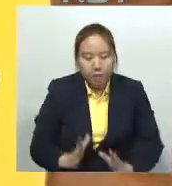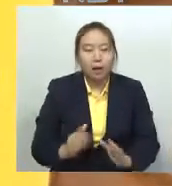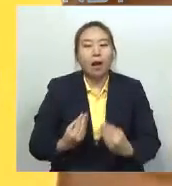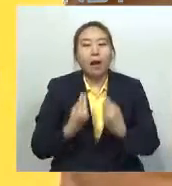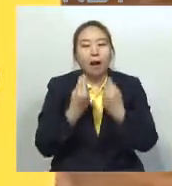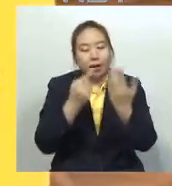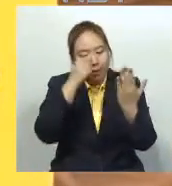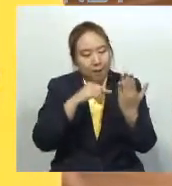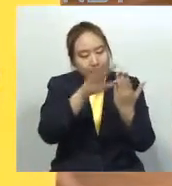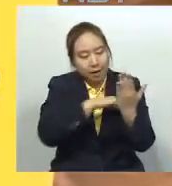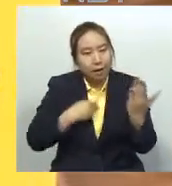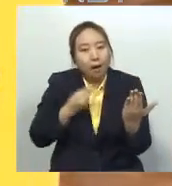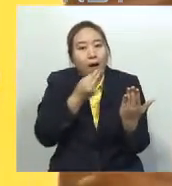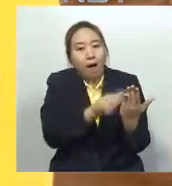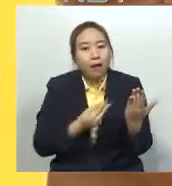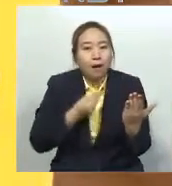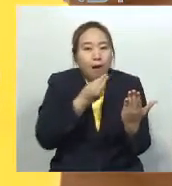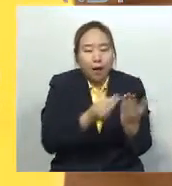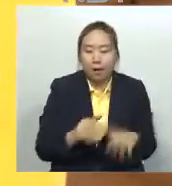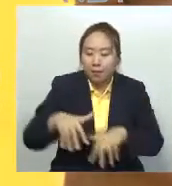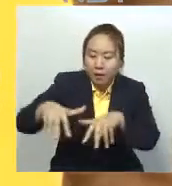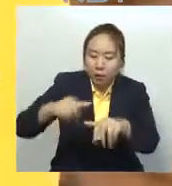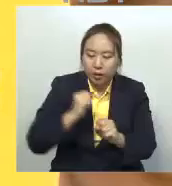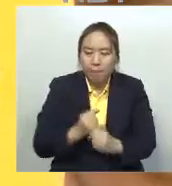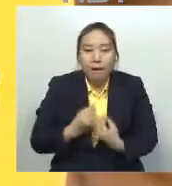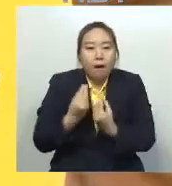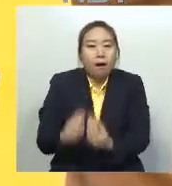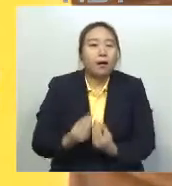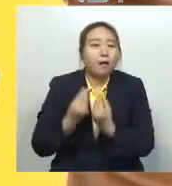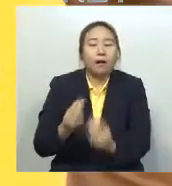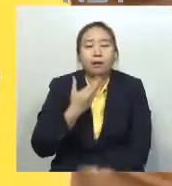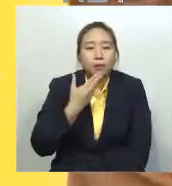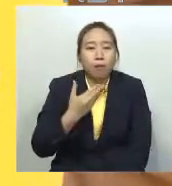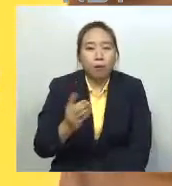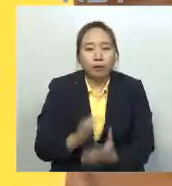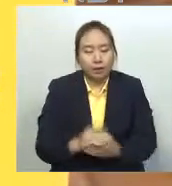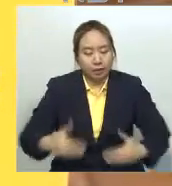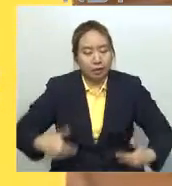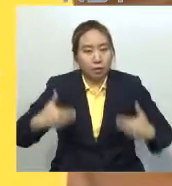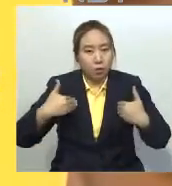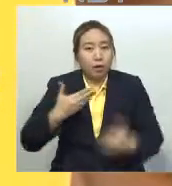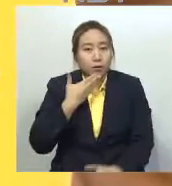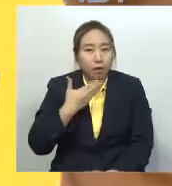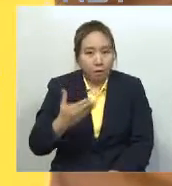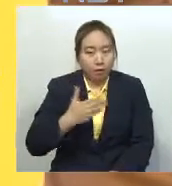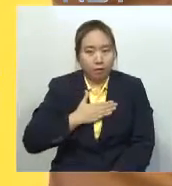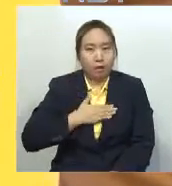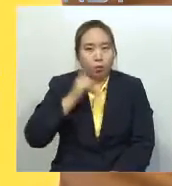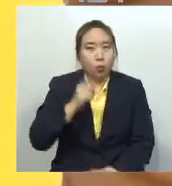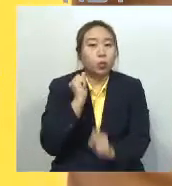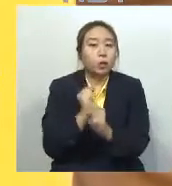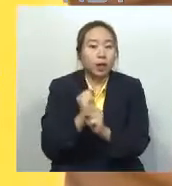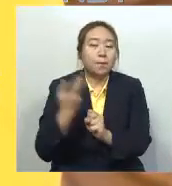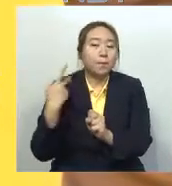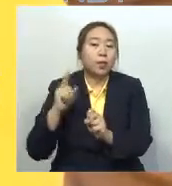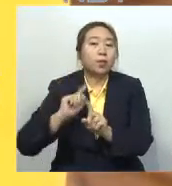แผ่นดินเกิดมาเพื่อทำงานเพื่อคนอื่นตลอดเวลาที่มีชีวิตอยู่เราควรจะต้องทำอะไรที่ไม่